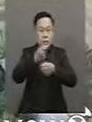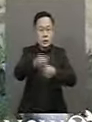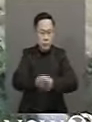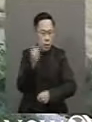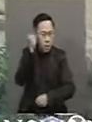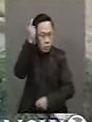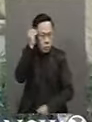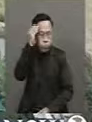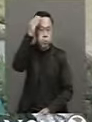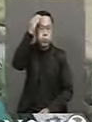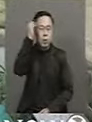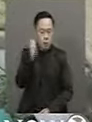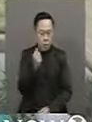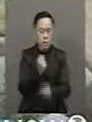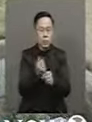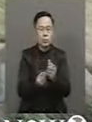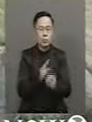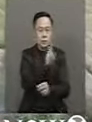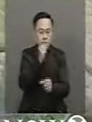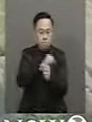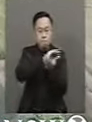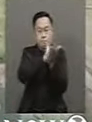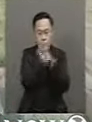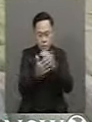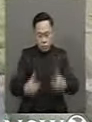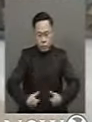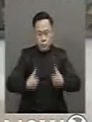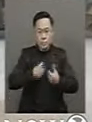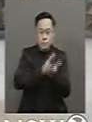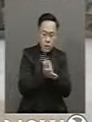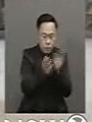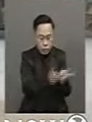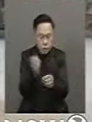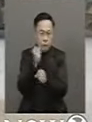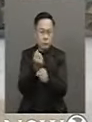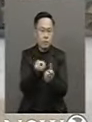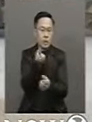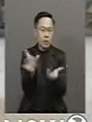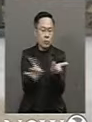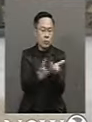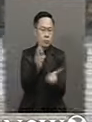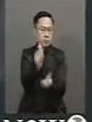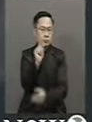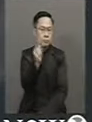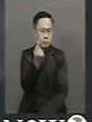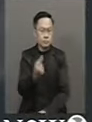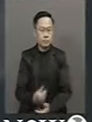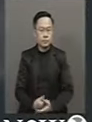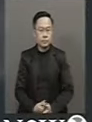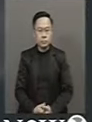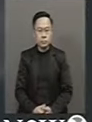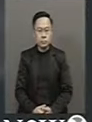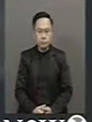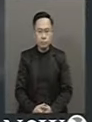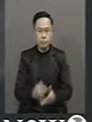นำเอาความรู้ต่างๆมาใช้ให้เกิดผลจริงนะคะจะได้สามารถเพิ่มปริมาณและคุณภาพข้าวให้ขายได้ราคาดีขึ้นค่ะครับ